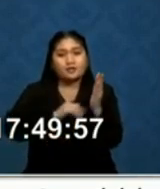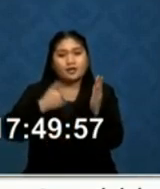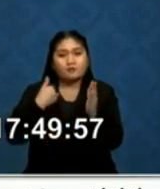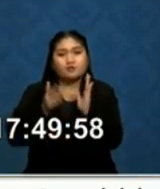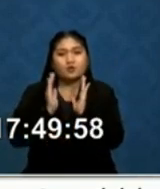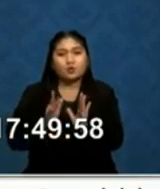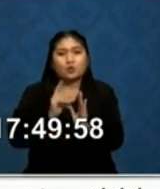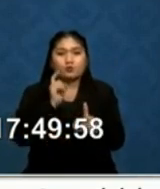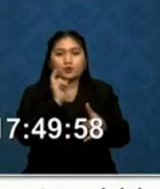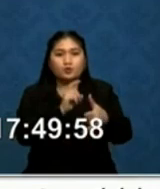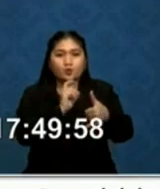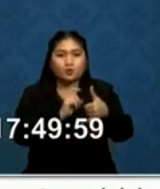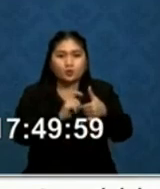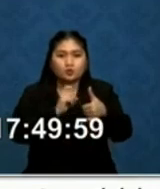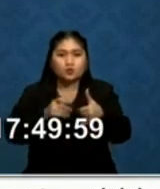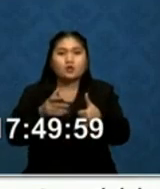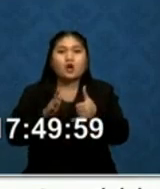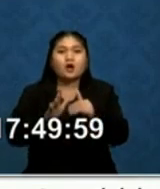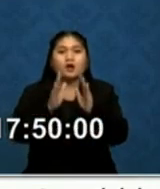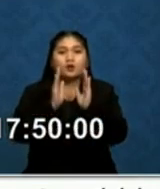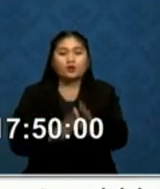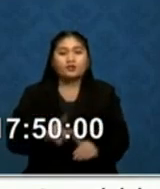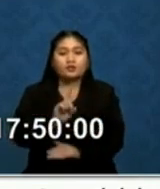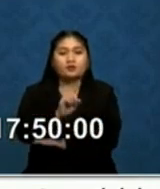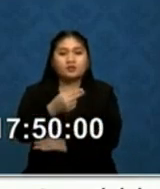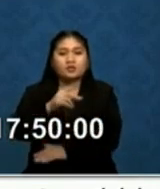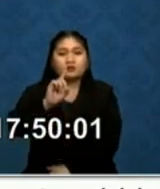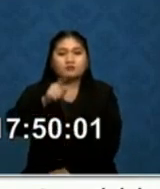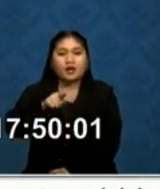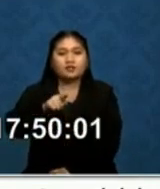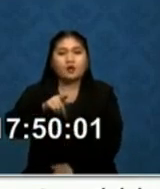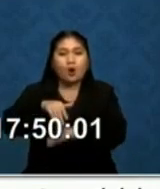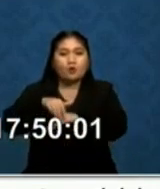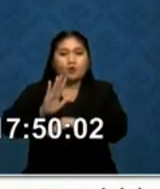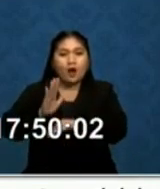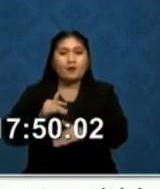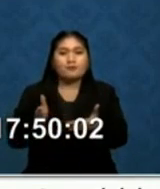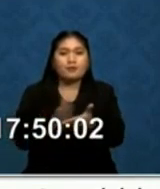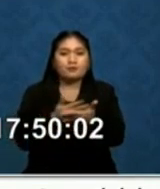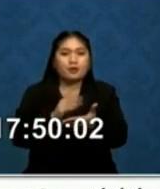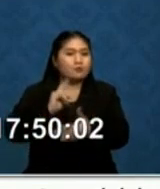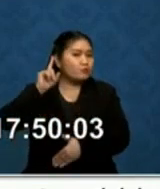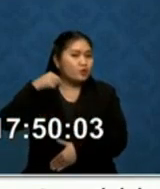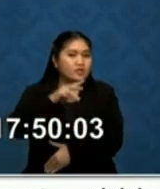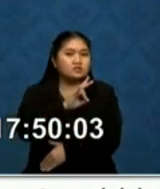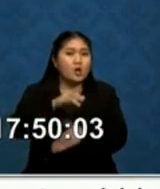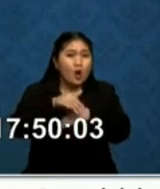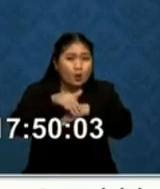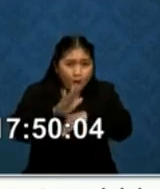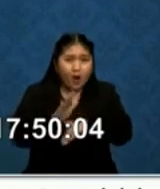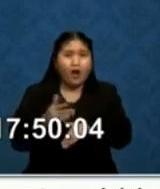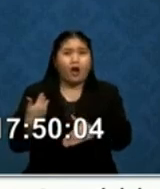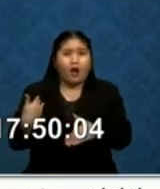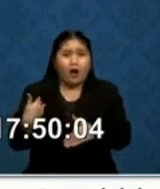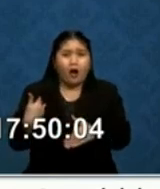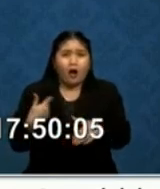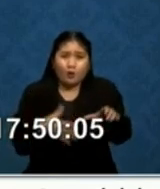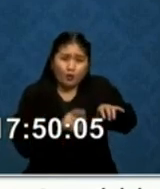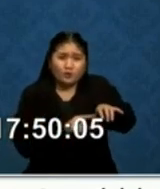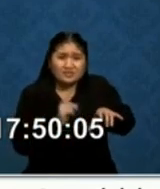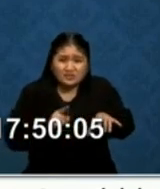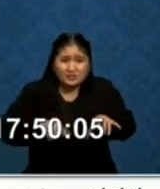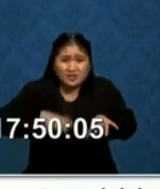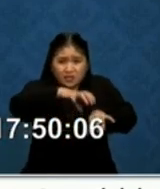านสอบสวนนะคะทั้งหมด 11,000 กว่าคนแบ่งเป็นพนักงานสอบสวนหญิง700กว่าคนเท่านั้นทั้งที่เรามีสถานีตำร